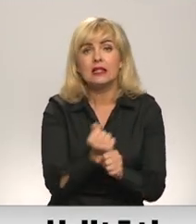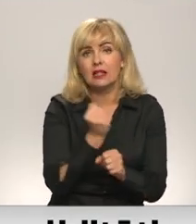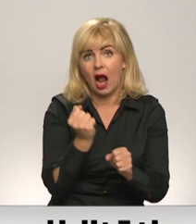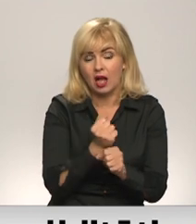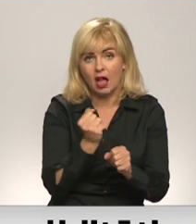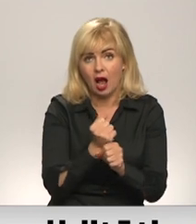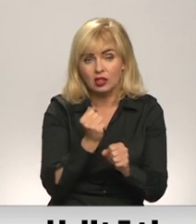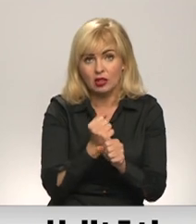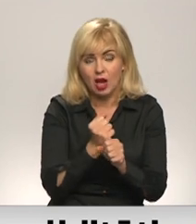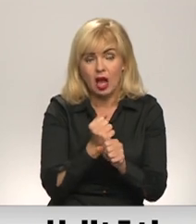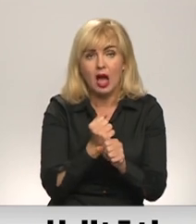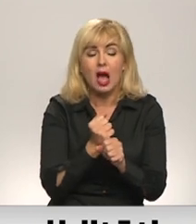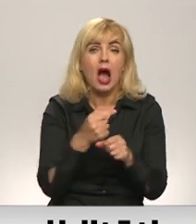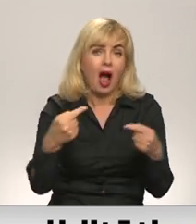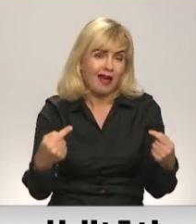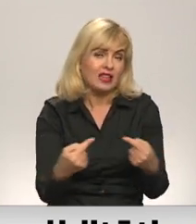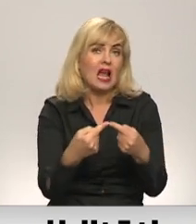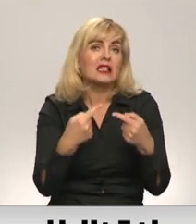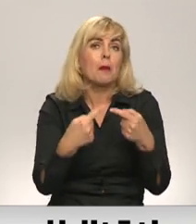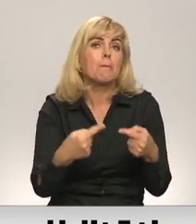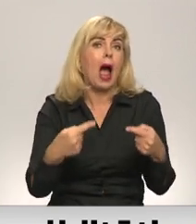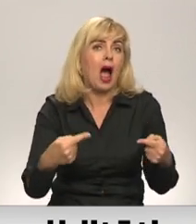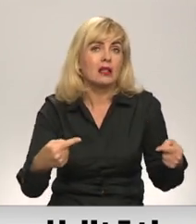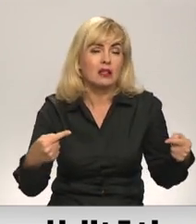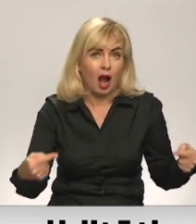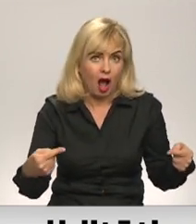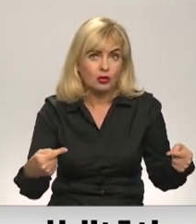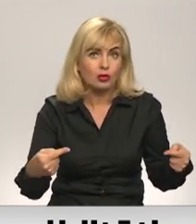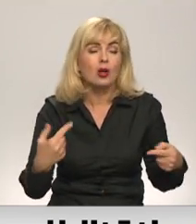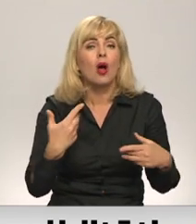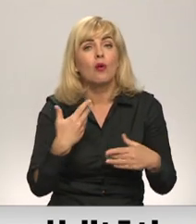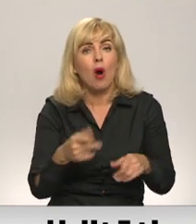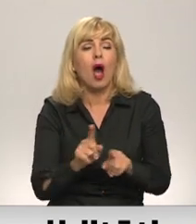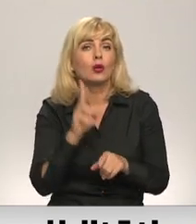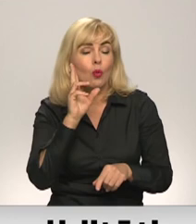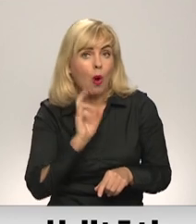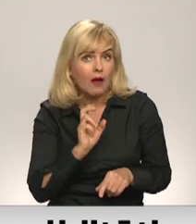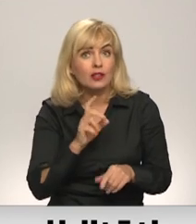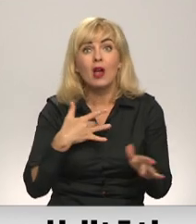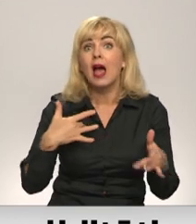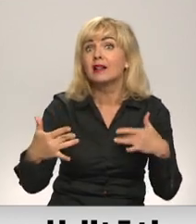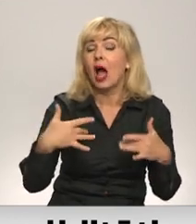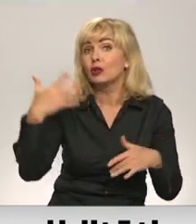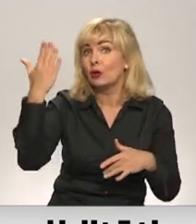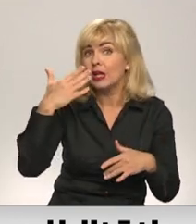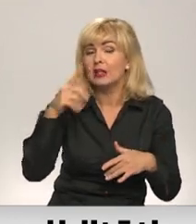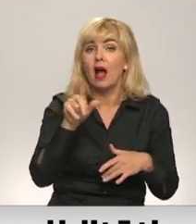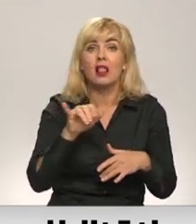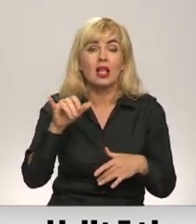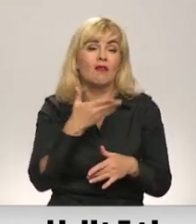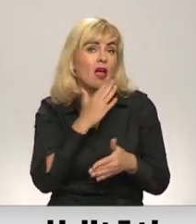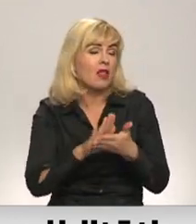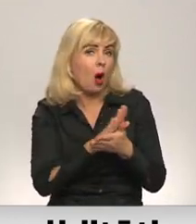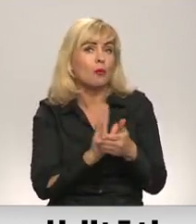arī attiecīgais materiāls ir jau gana novecojis. Savukārt teātru un kino Līva nebija